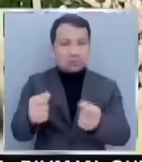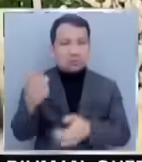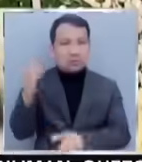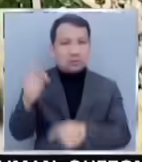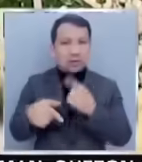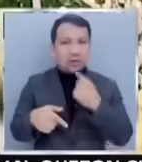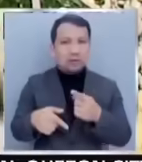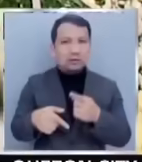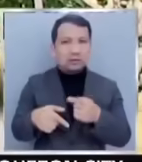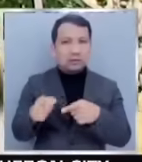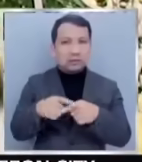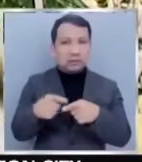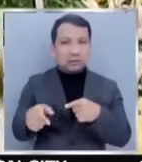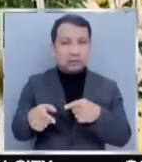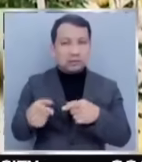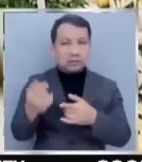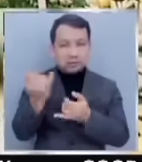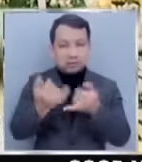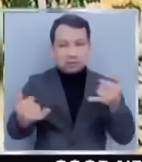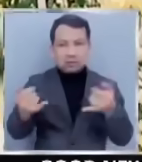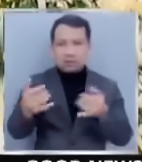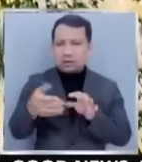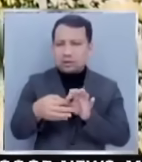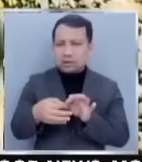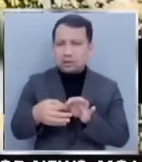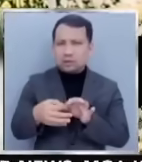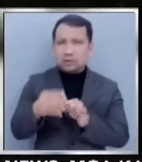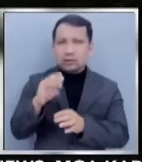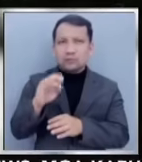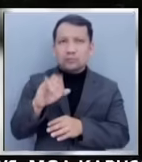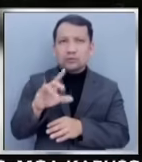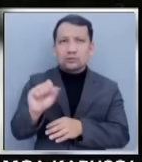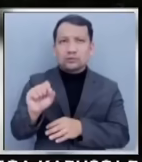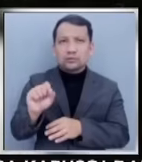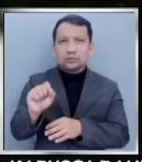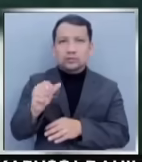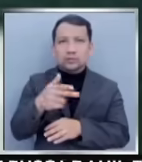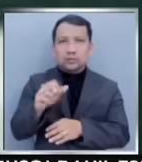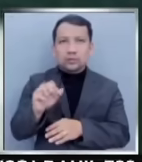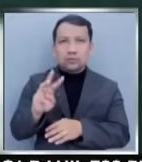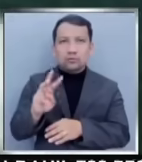kami, dumaan po kami sa may Marcos Highway.